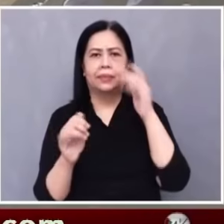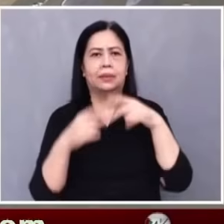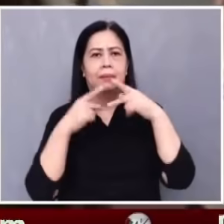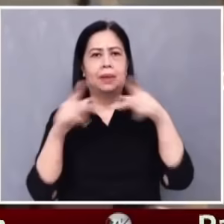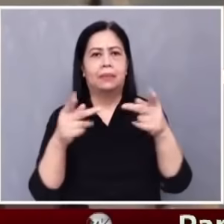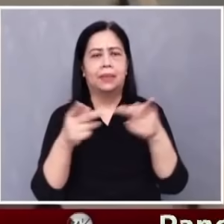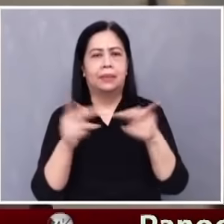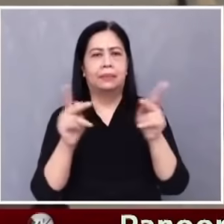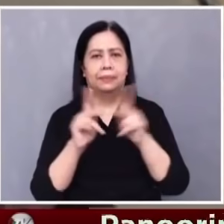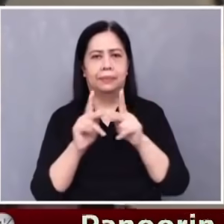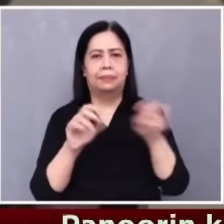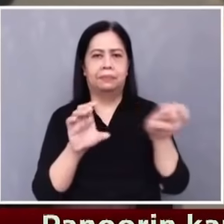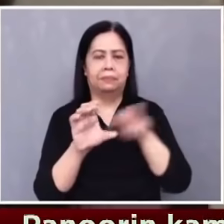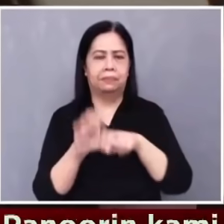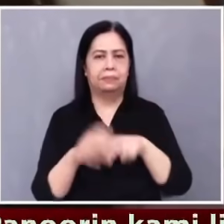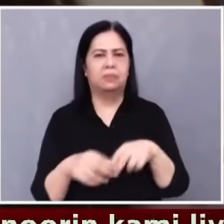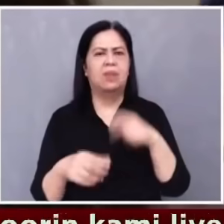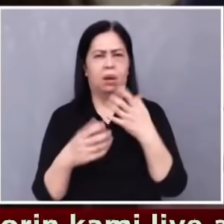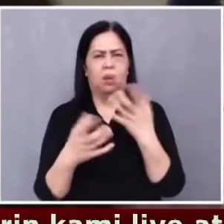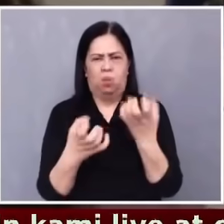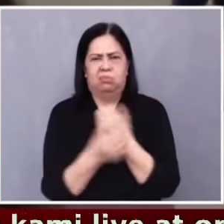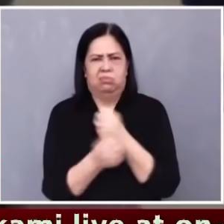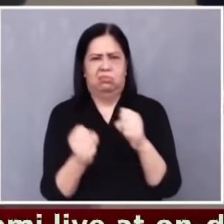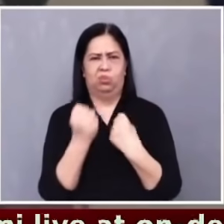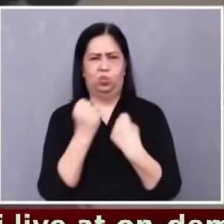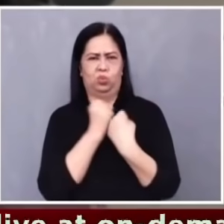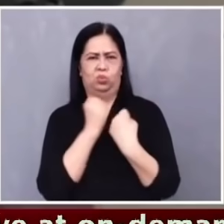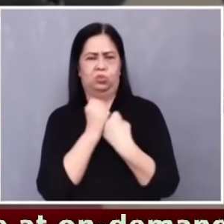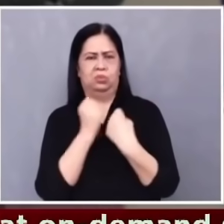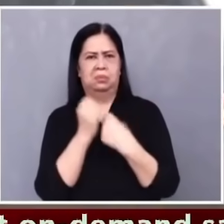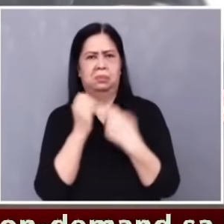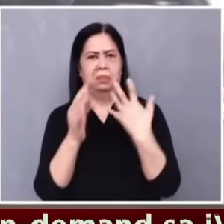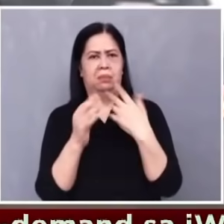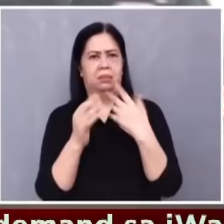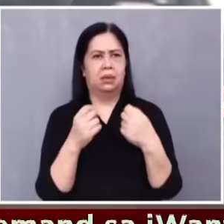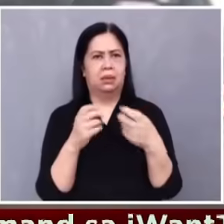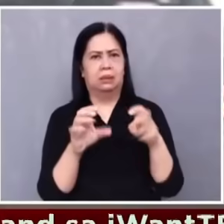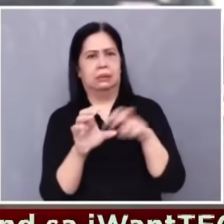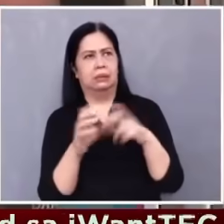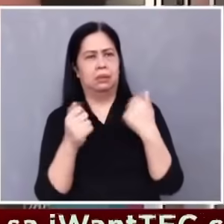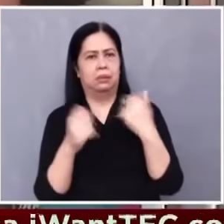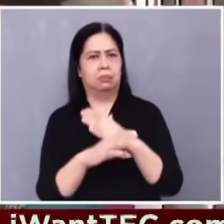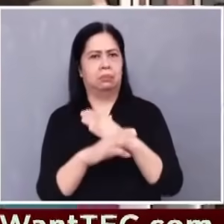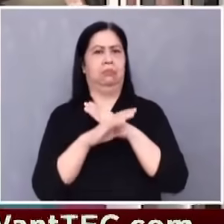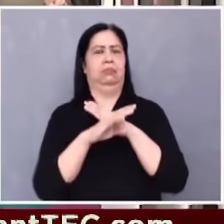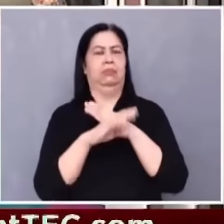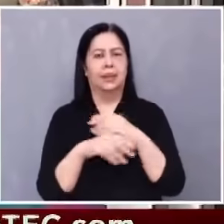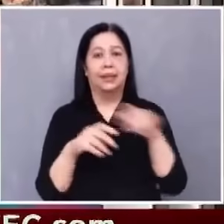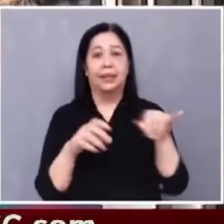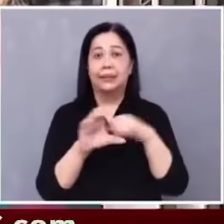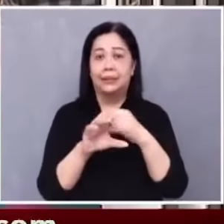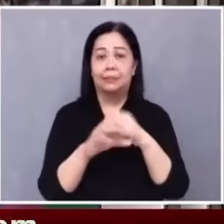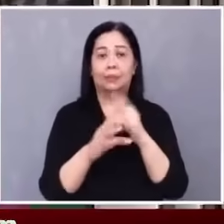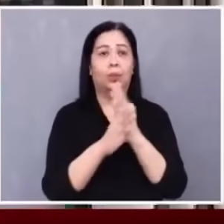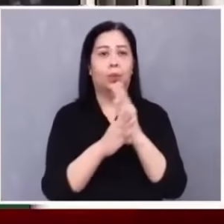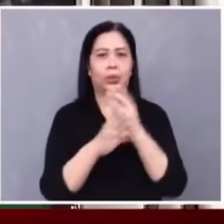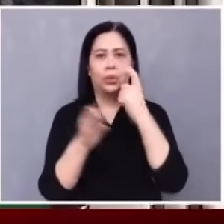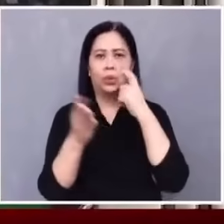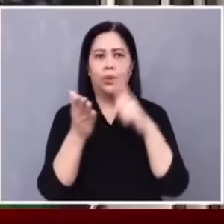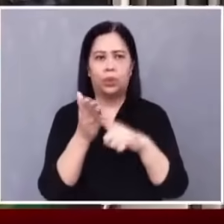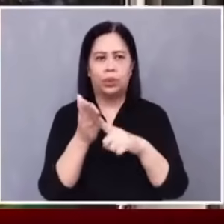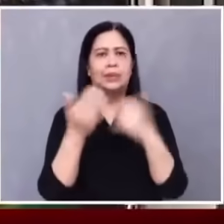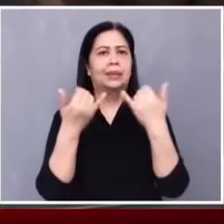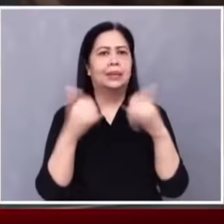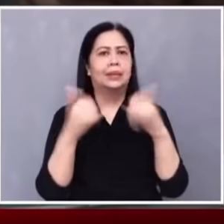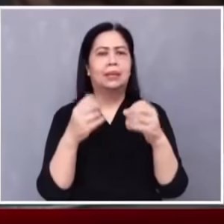sasakyan. Para sigurado lang po kasi baka hindi makasakay sa sasakyan. Sa mga jeep at bus, kapansin-pansing, marami nang walang